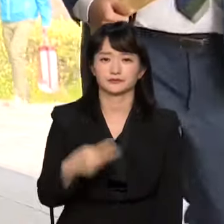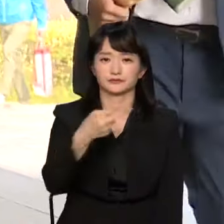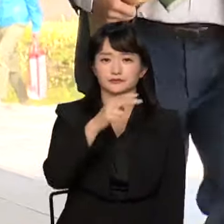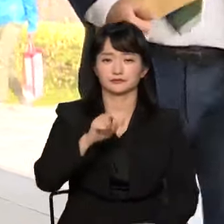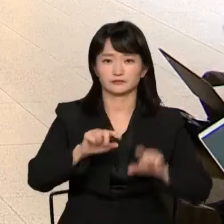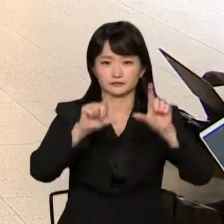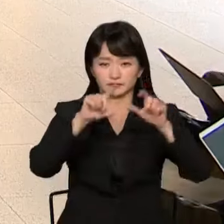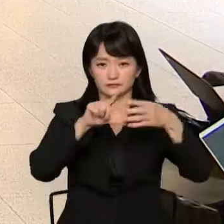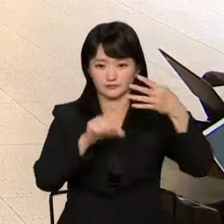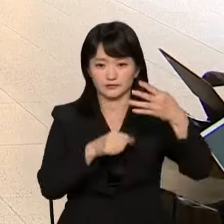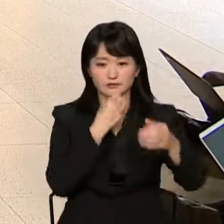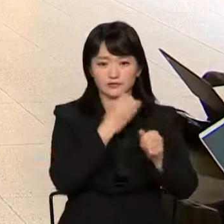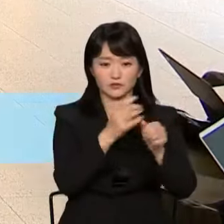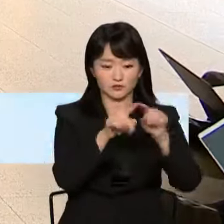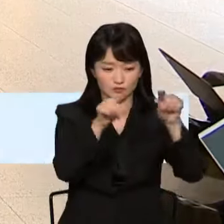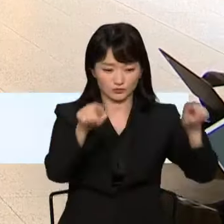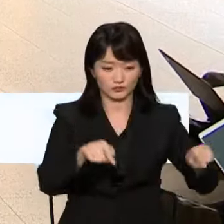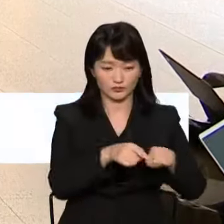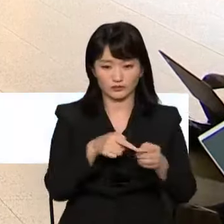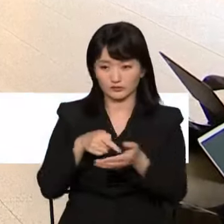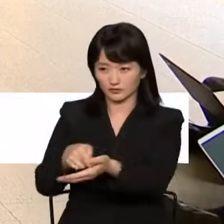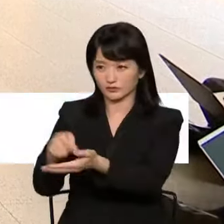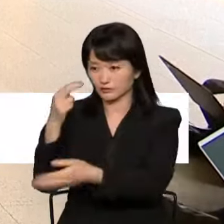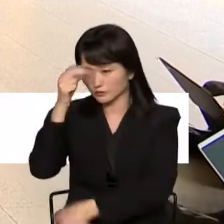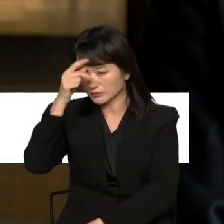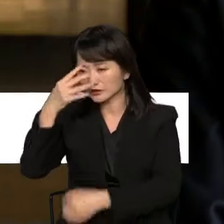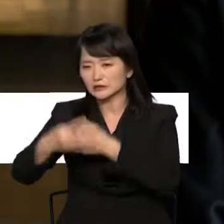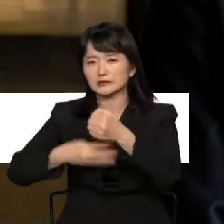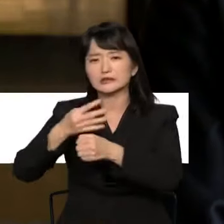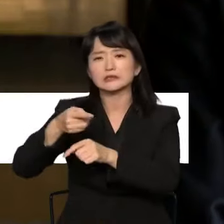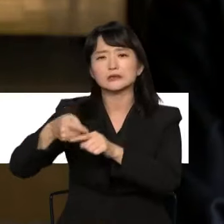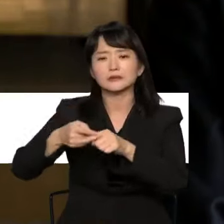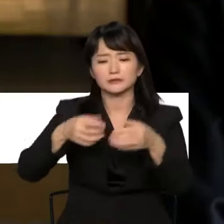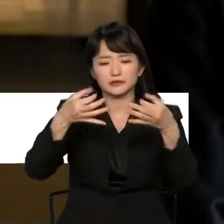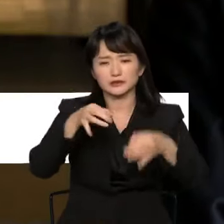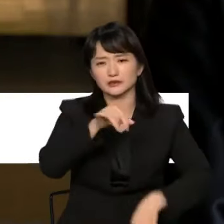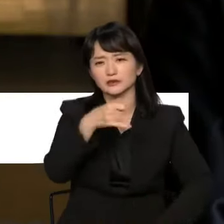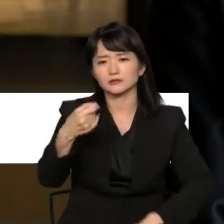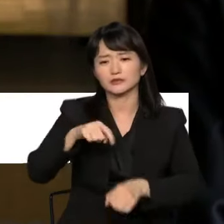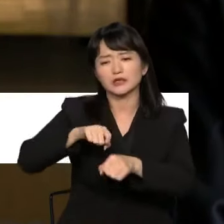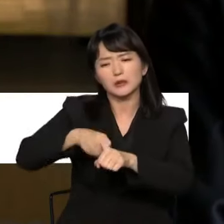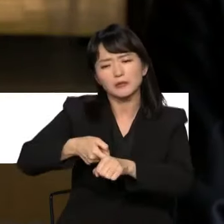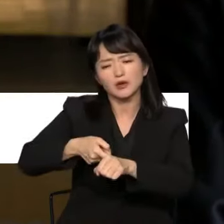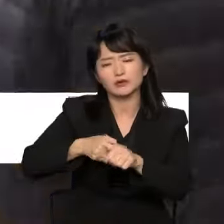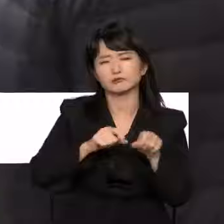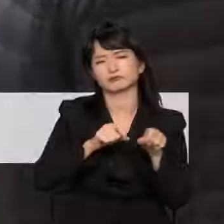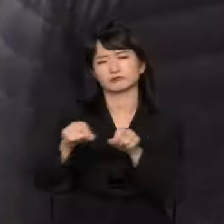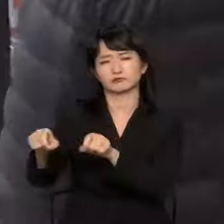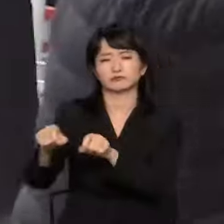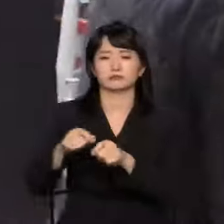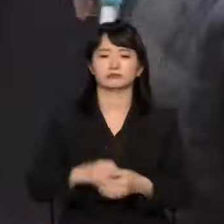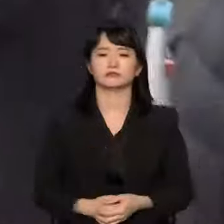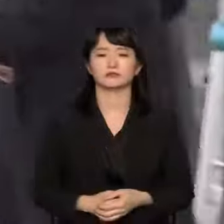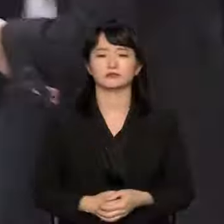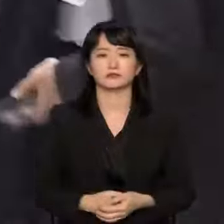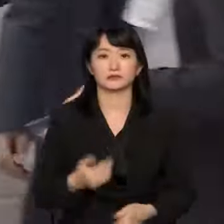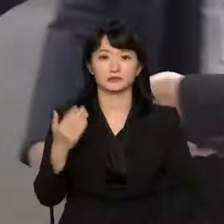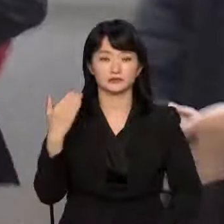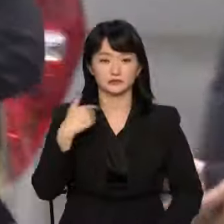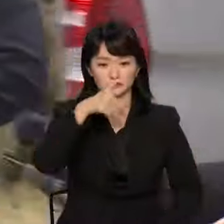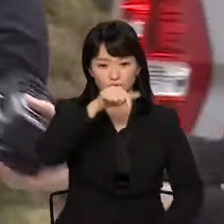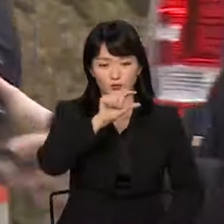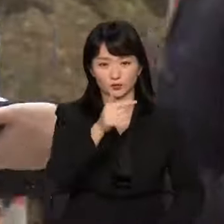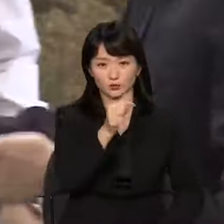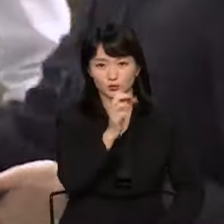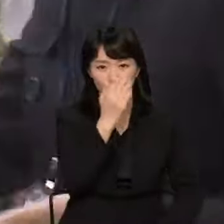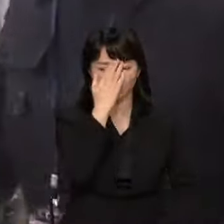2020년 4월 고발장을 접수받은 검찰은 4년 반 넘게 김건희 여사에 대한 처분을 미뤄왔습니다. 그 사이 권오수 전 도이치모터스